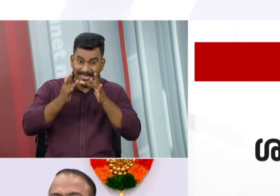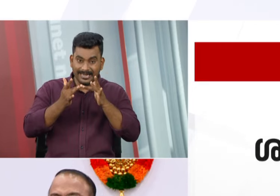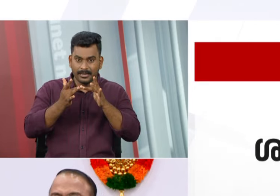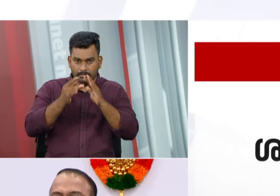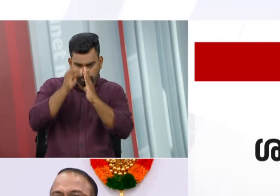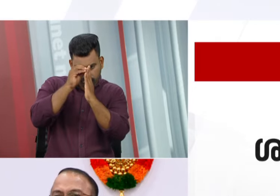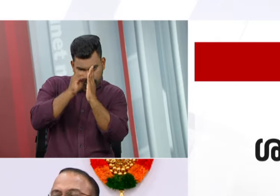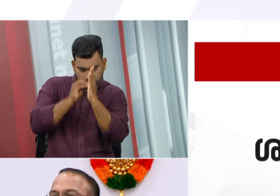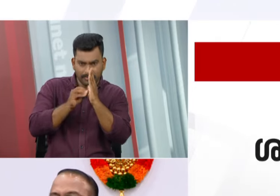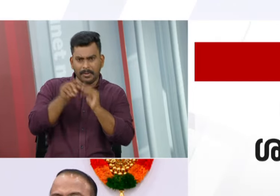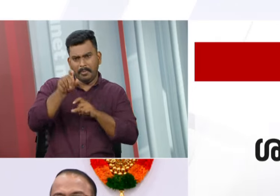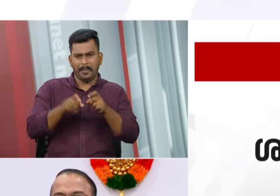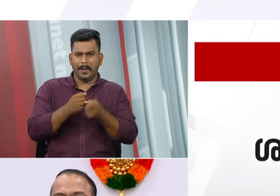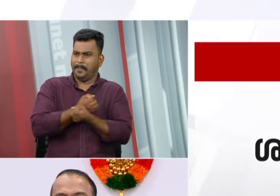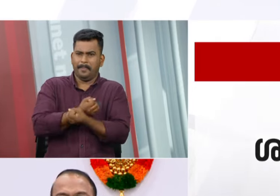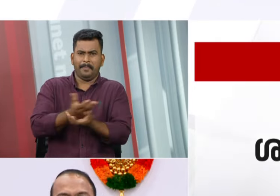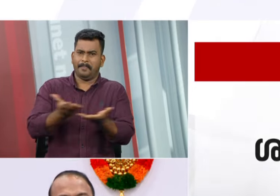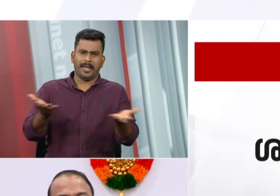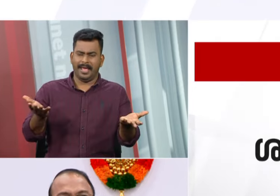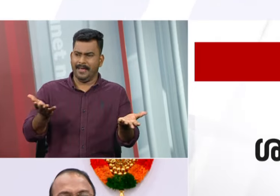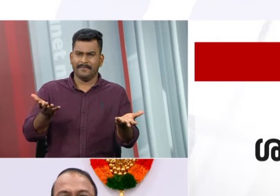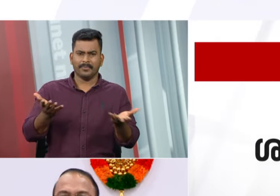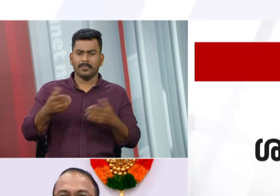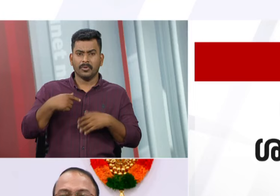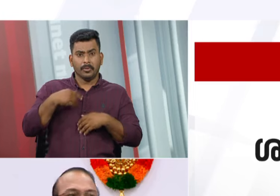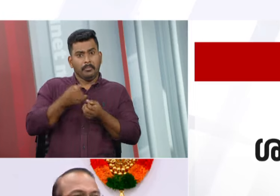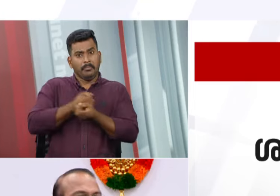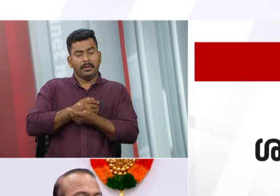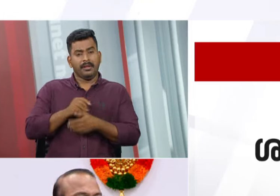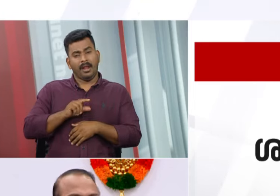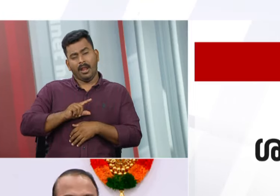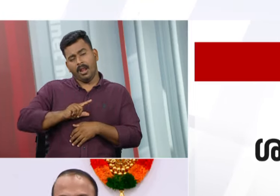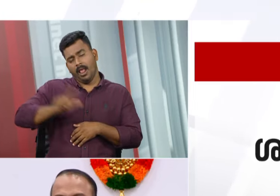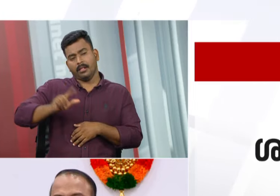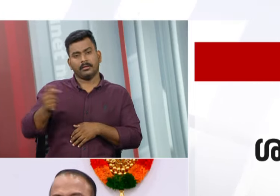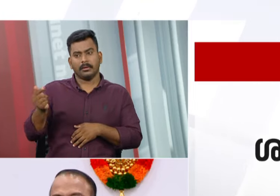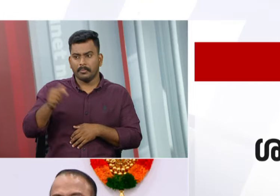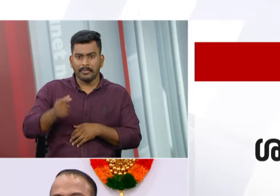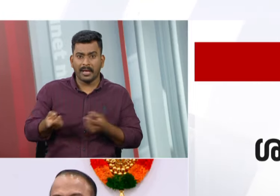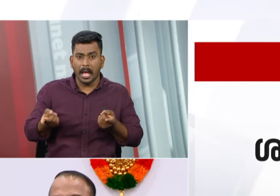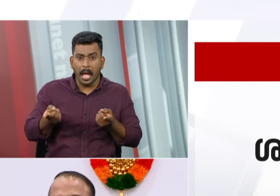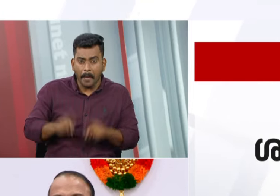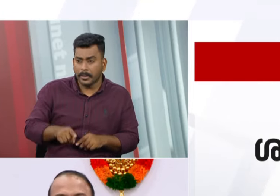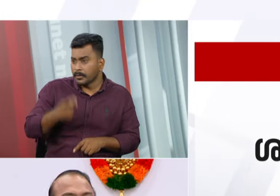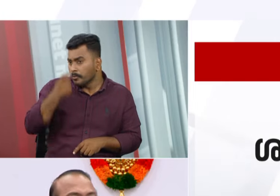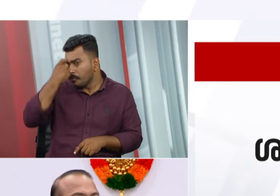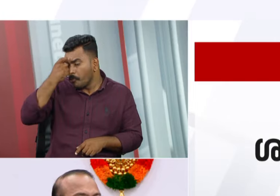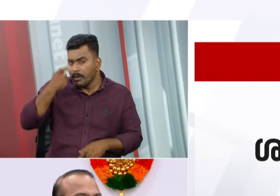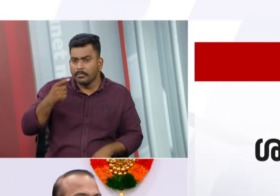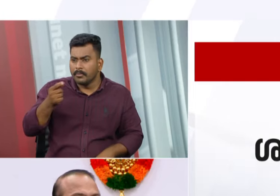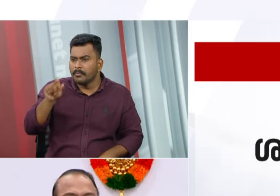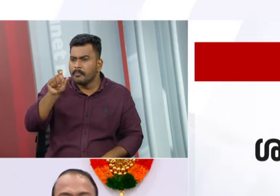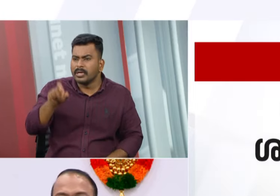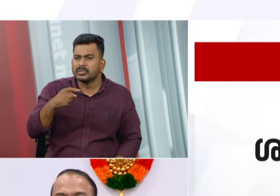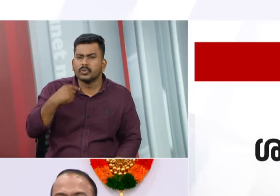പറഞ്ഞാൽ നിങ്ങൾക്ക് എല്ലാവർക്കും അറിയാം. അവരെ എന്തെങ്കിലും അങ്ങനെ എന്തെങ്കിലും ഒരു സംഭവം ഉണ്ടായാൽ അവരെ നമുക്ക് തിരിച്ചറിയാൻ